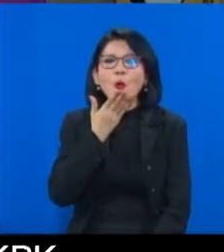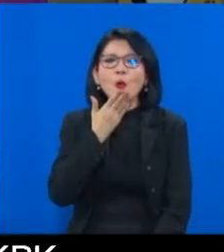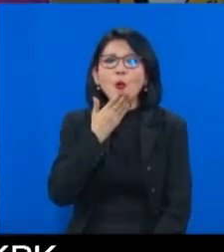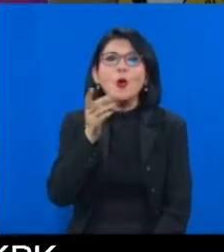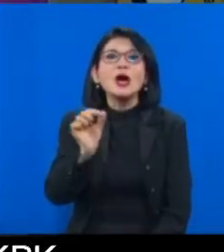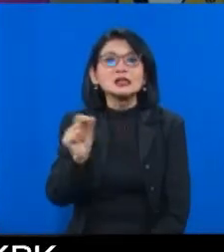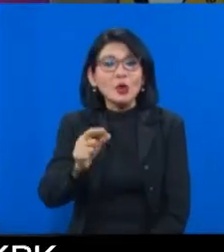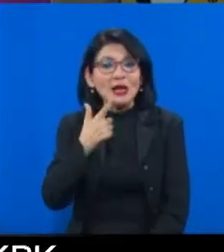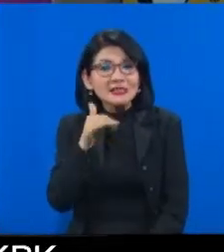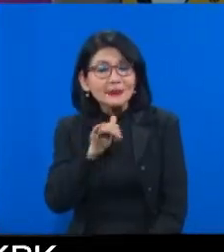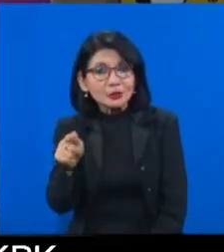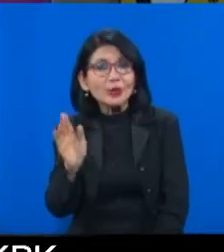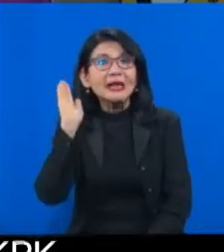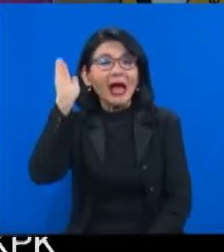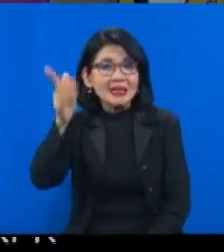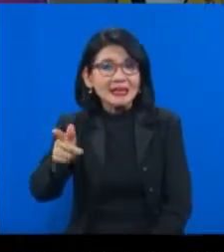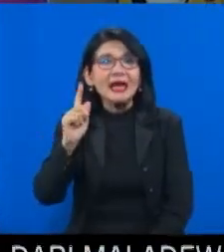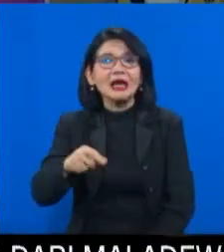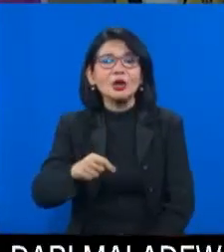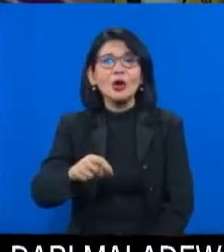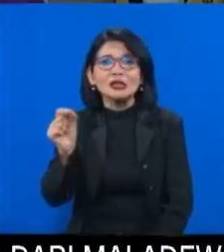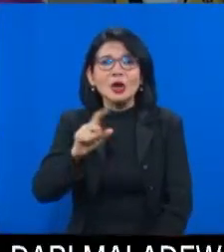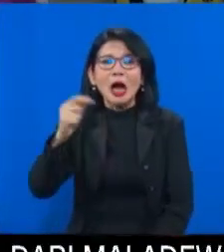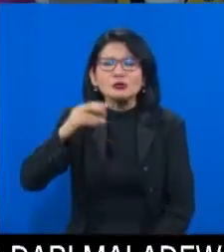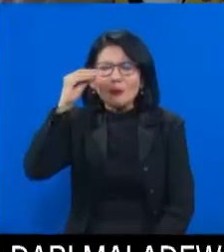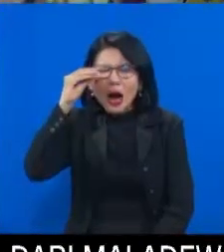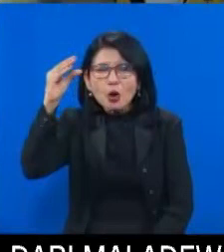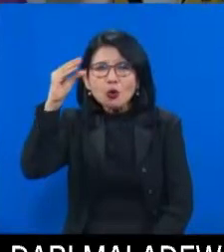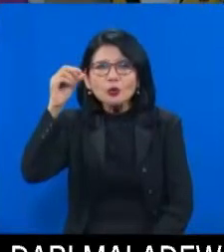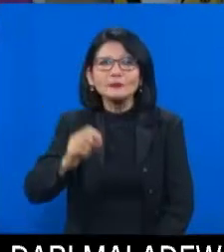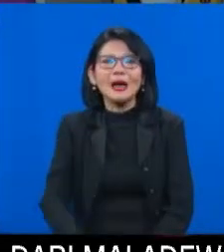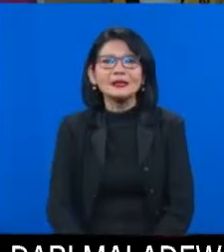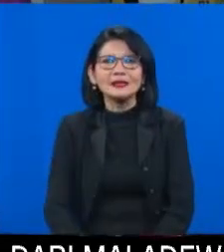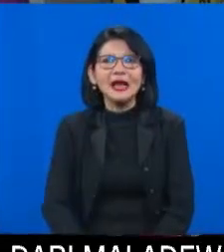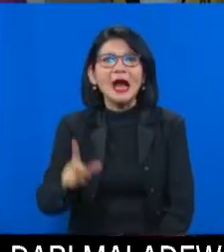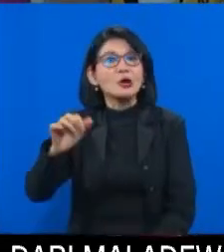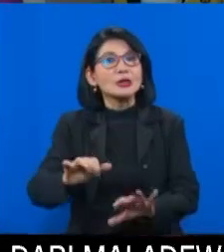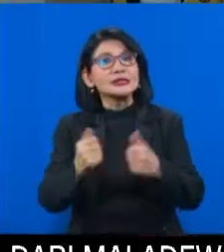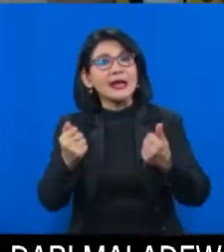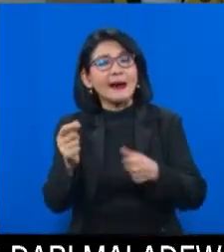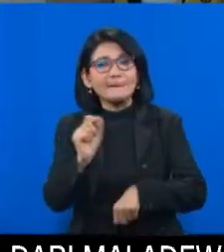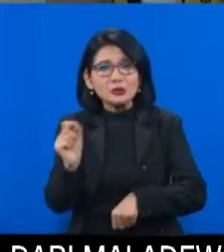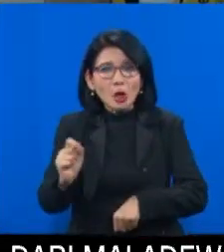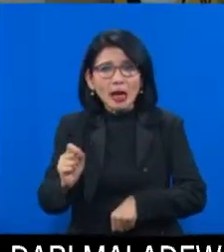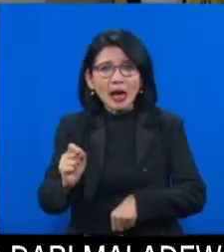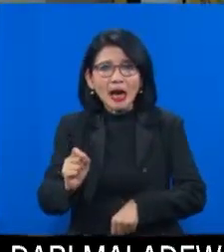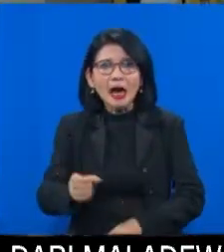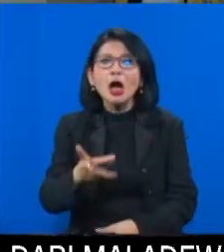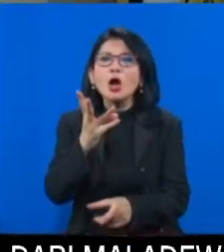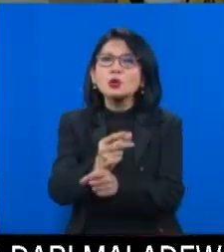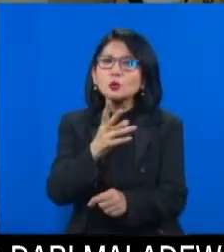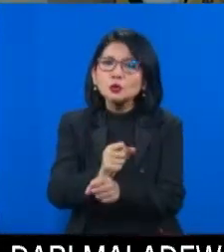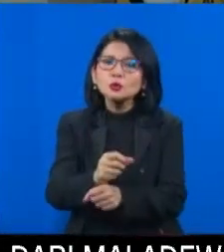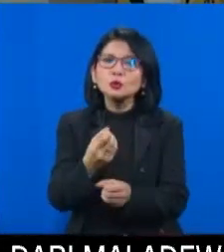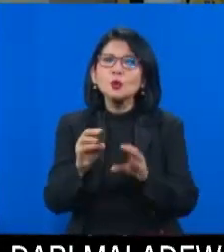Nanti kak kalau misalnya kamu sekolah, kamu harus bangun pagi. Udah gitu kamu harus nanti siap sekolah, di sekolah ikutin apa yang guru kasih tahu